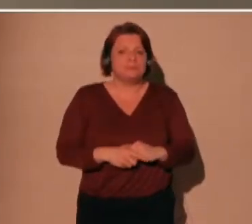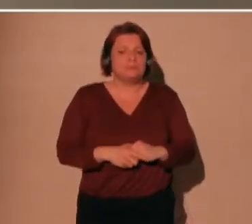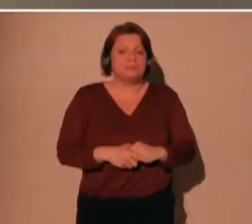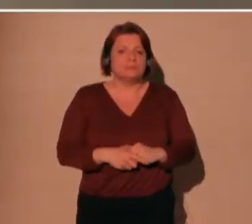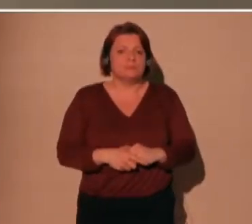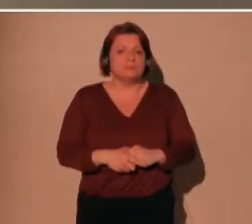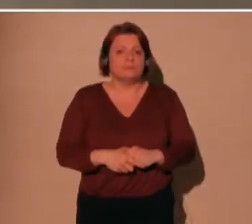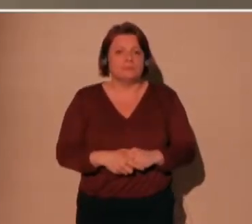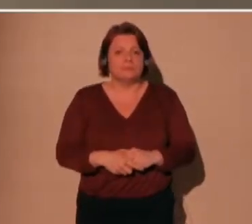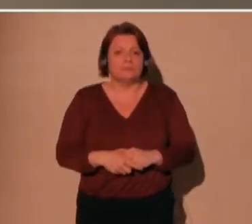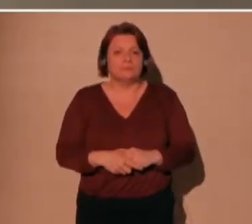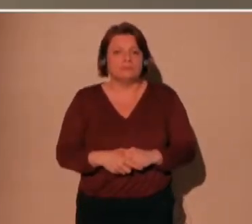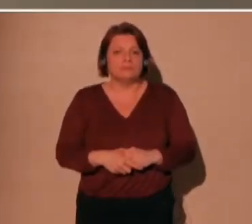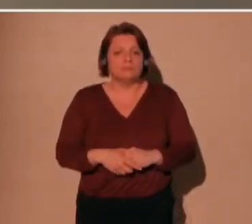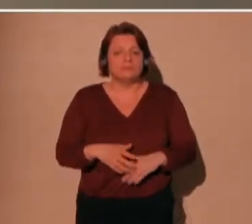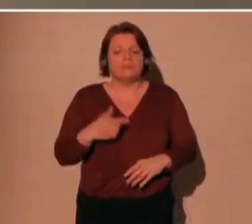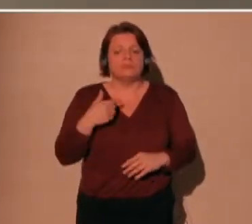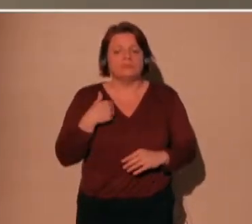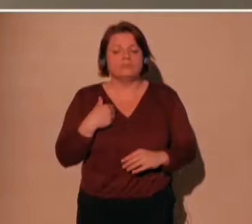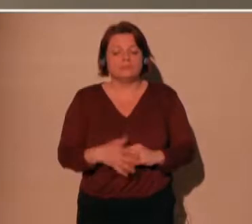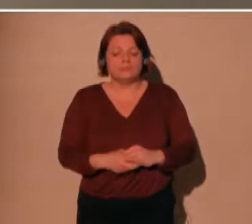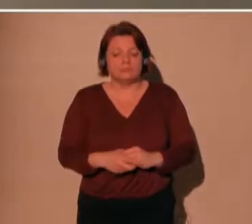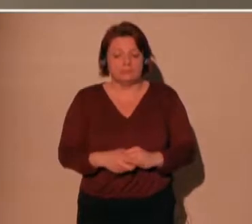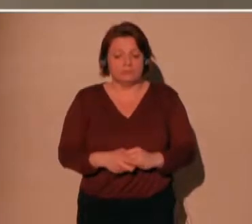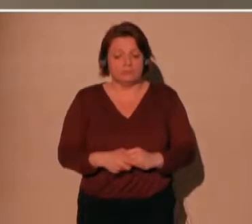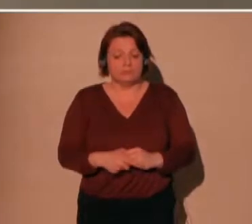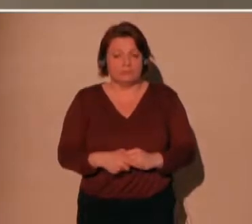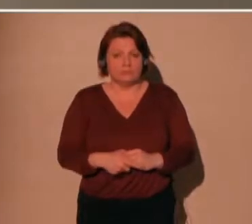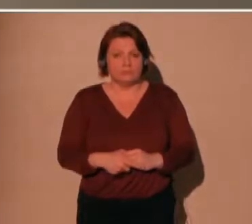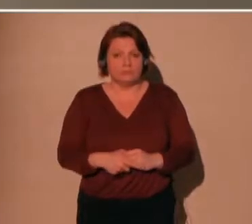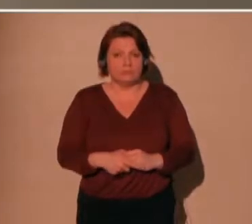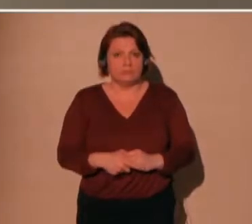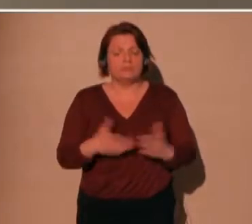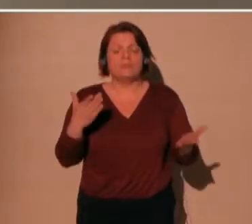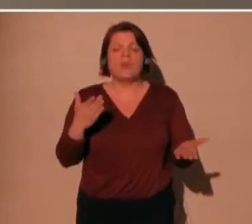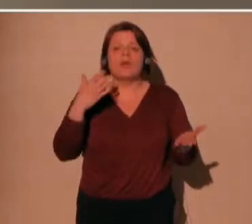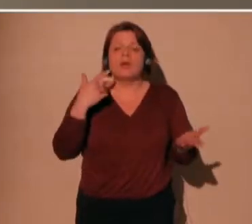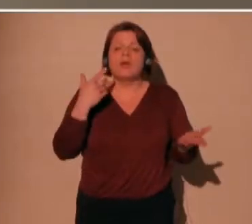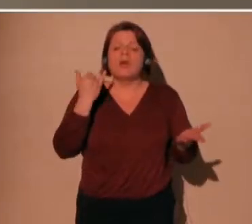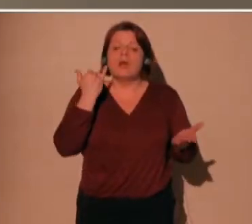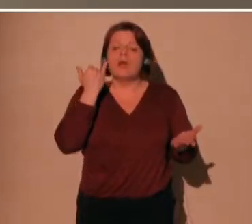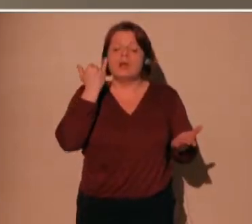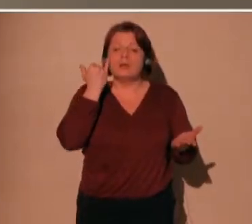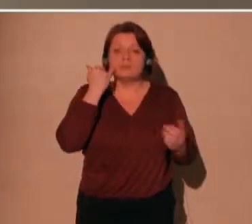Alors, l'ancienne idée selon laquelle on va continuer